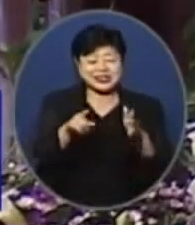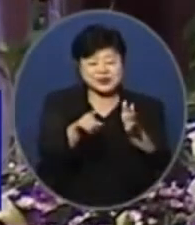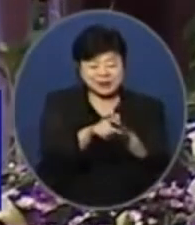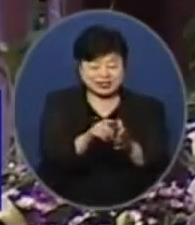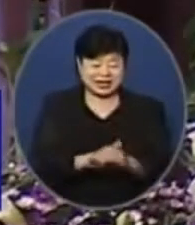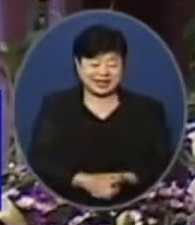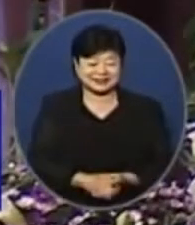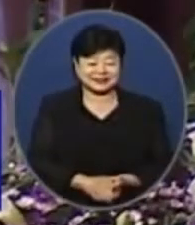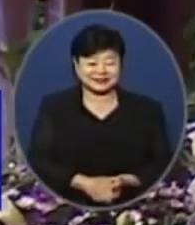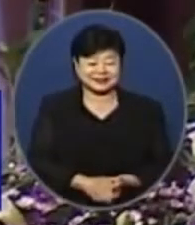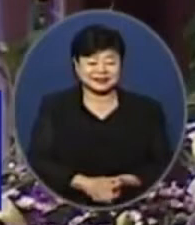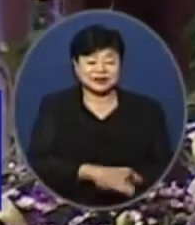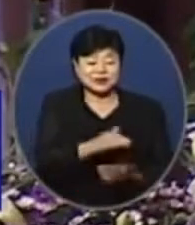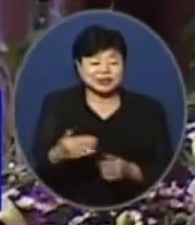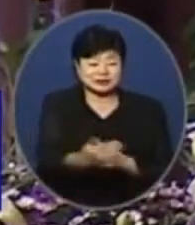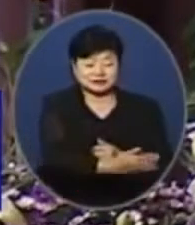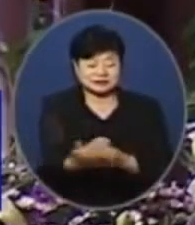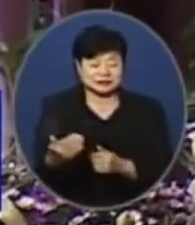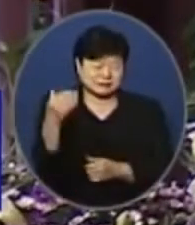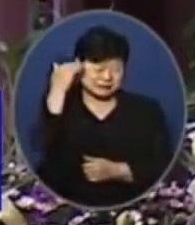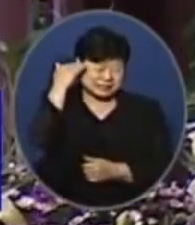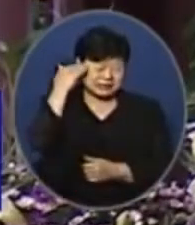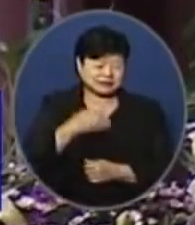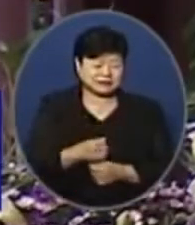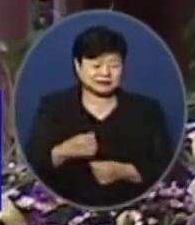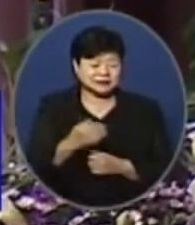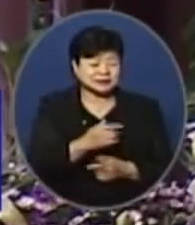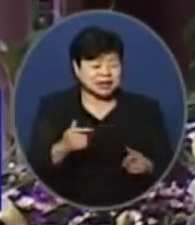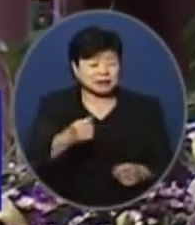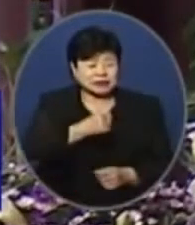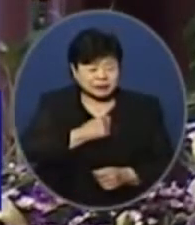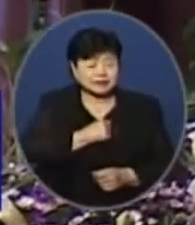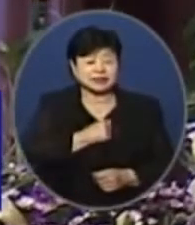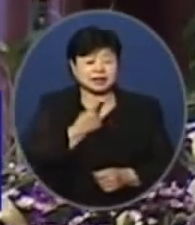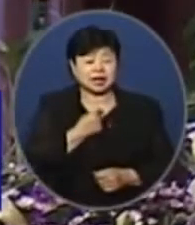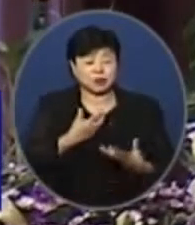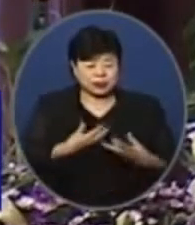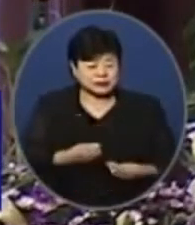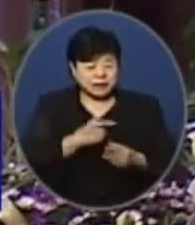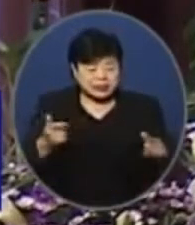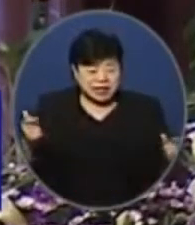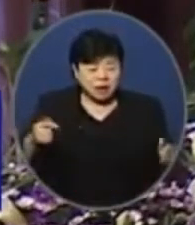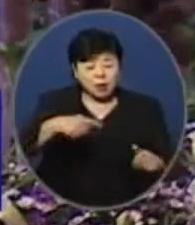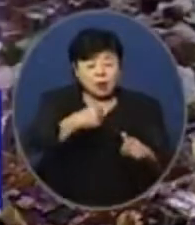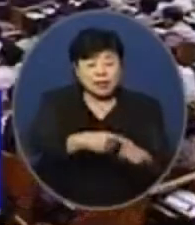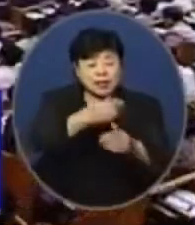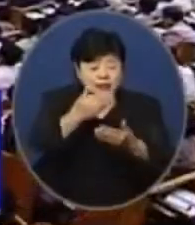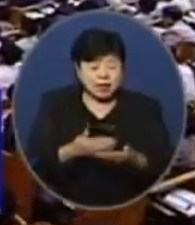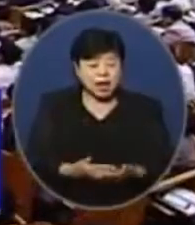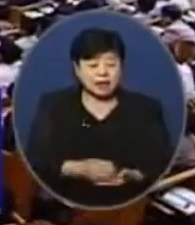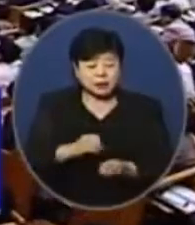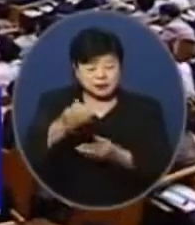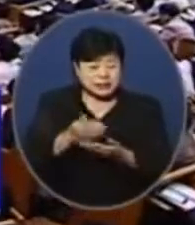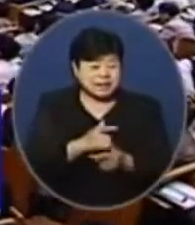함이라. 우리가 사방으로 우겨쌈을 당하여도 쌓이지 아니하며 답답한 일을 당하여도 낙심하지 아니하며 박해를